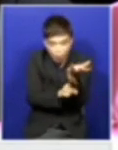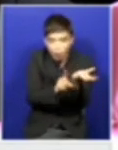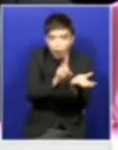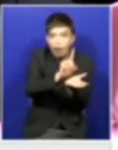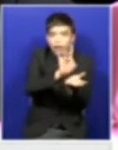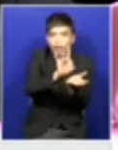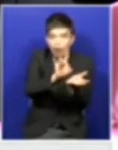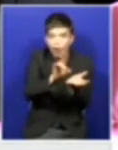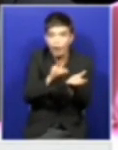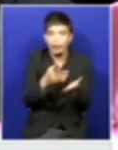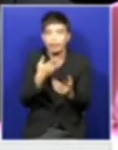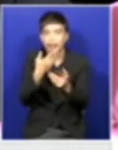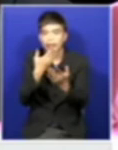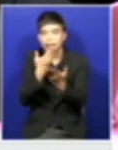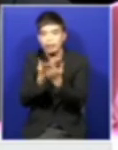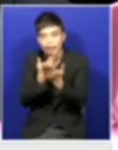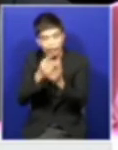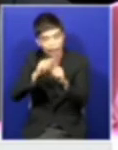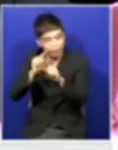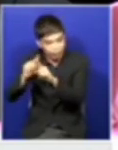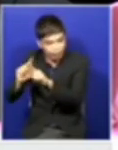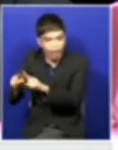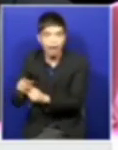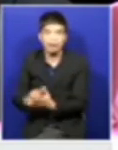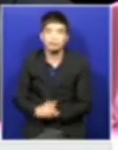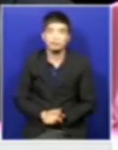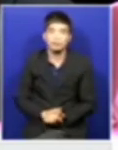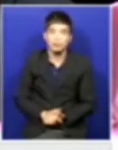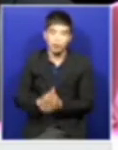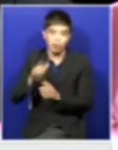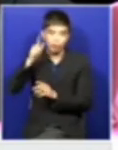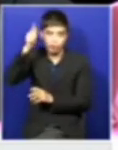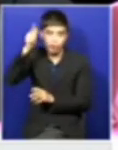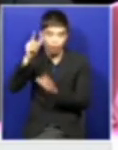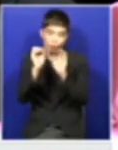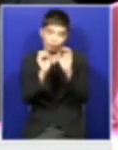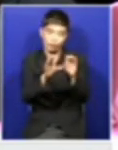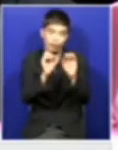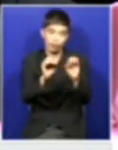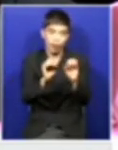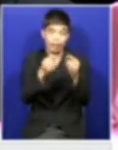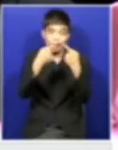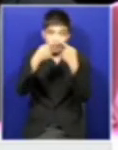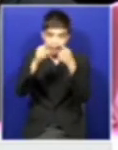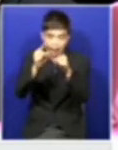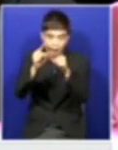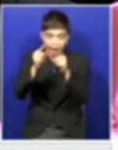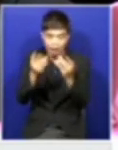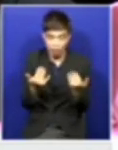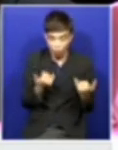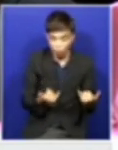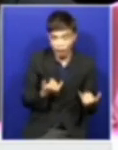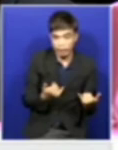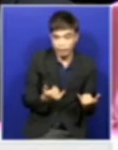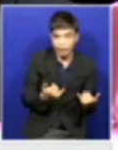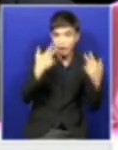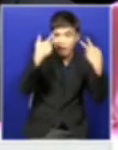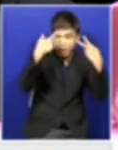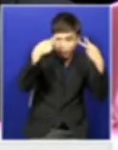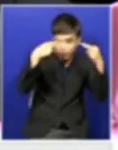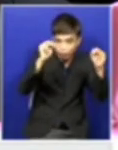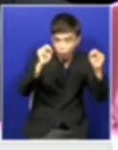เอายางไปแลกรถถังนะครับวันนี้พ่อของเราบอกว่าลูกฝนตกไม่ต้องไปนาหรอกพ่อไม่มีปัญญาข